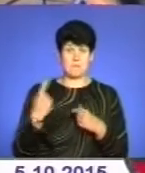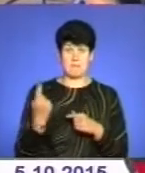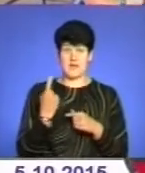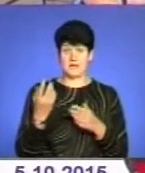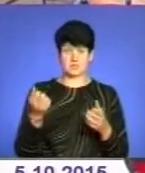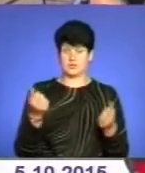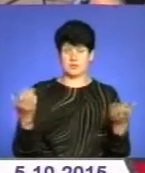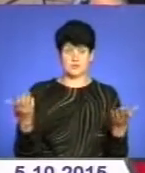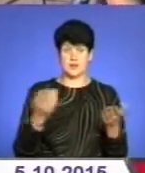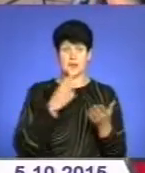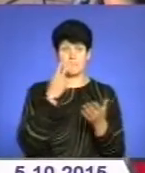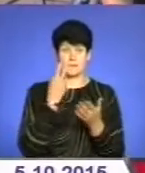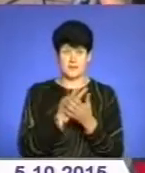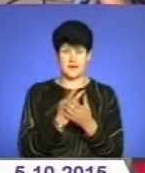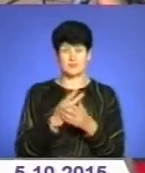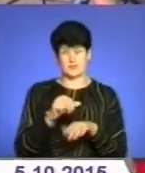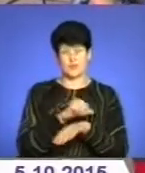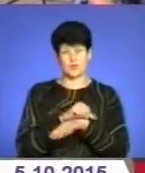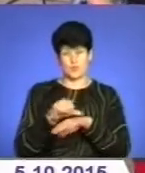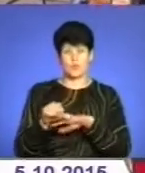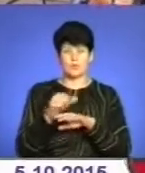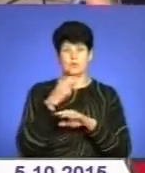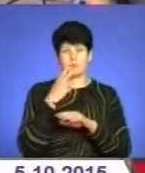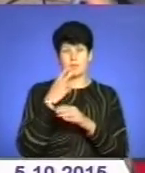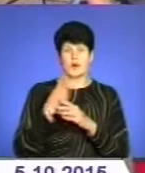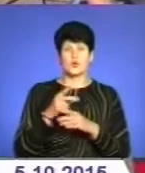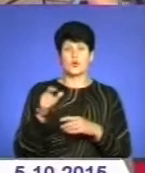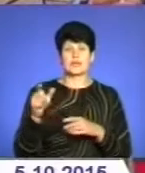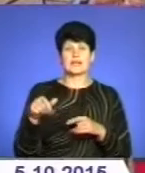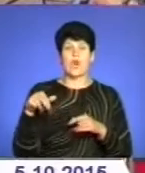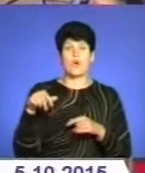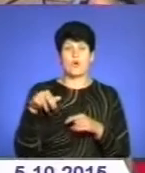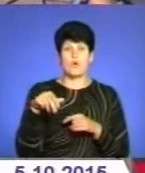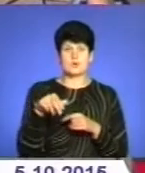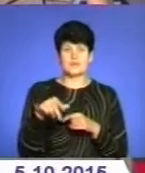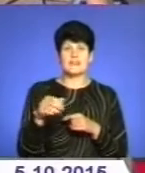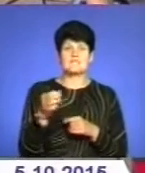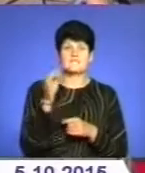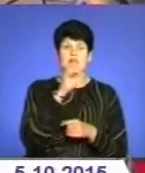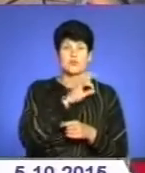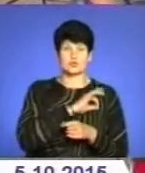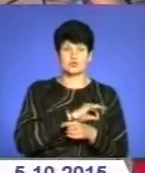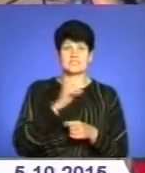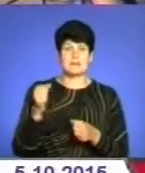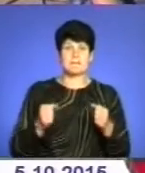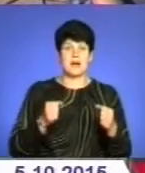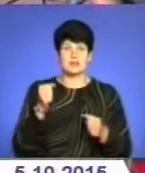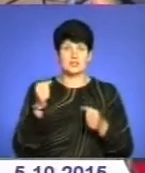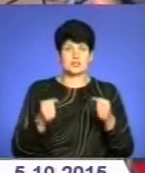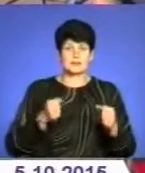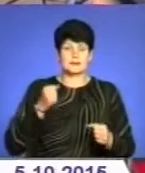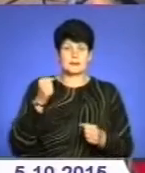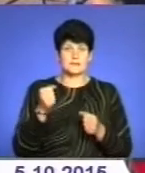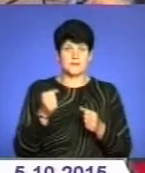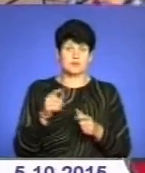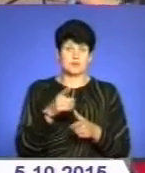але я це бачив десь за кордоном, як люди, які люблять ходити, вони використовують ці палички для того, щоб,